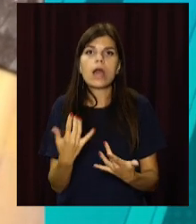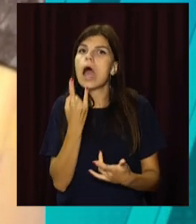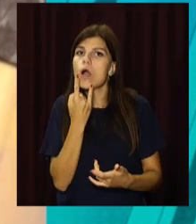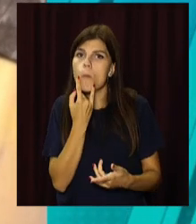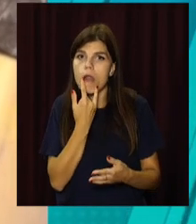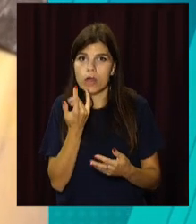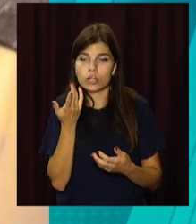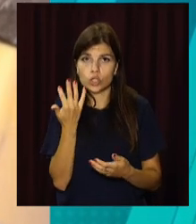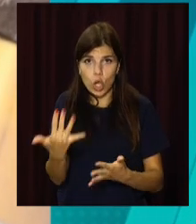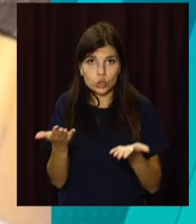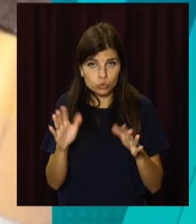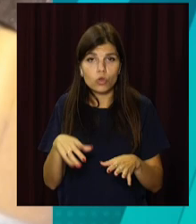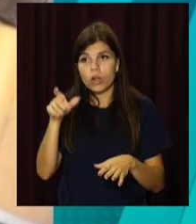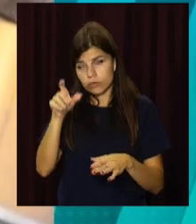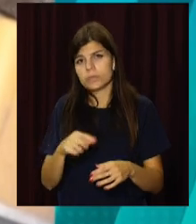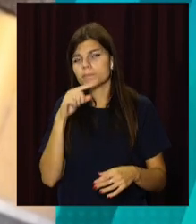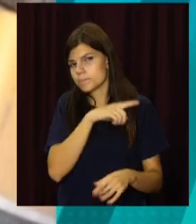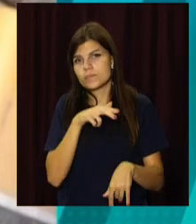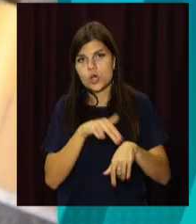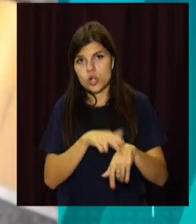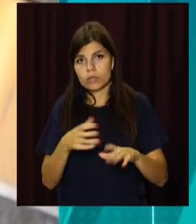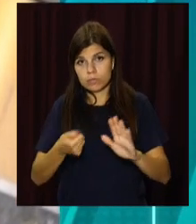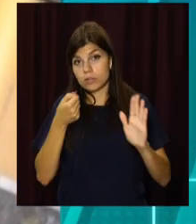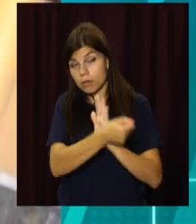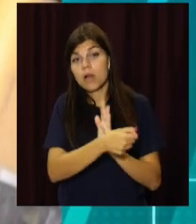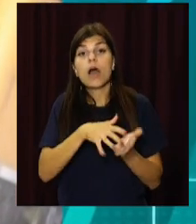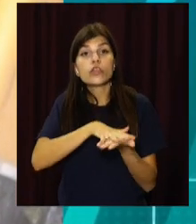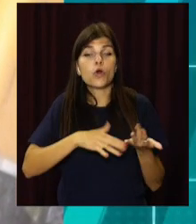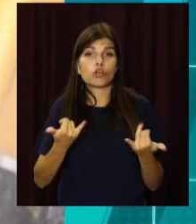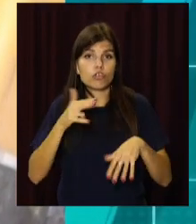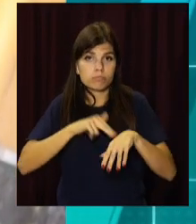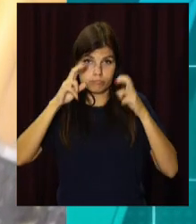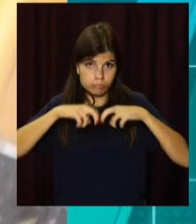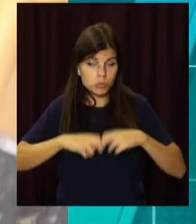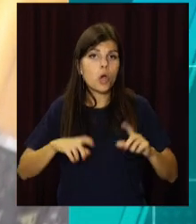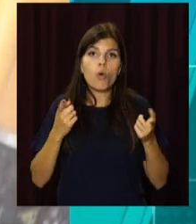Крадія доставили до відділку поліції. Наразі обставини події з'ясовують слідчі.